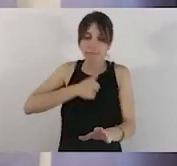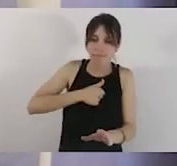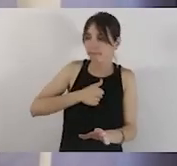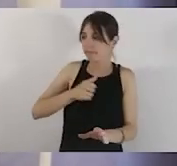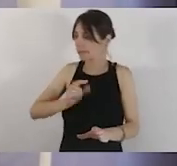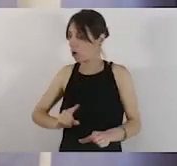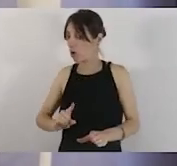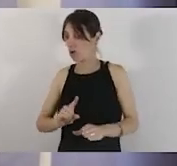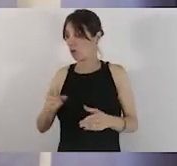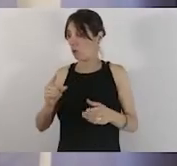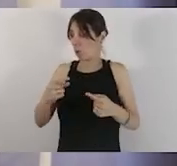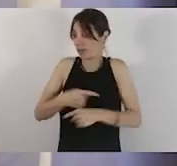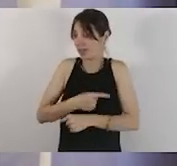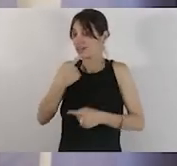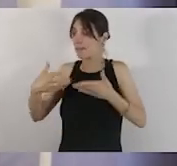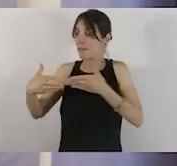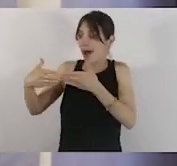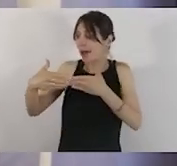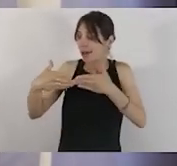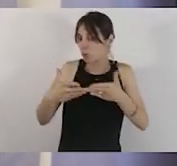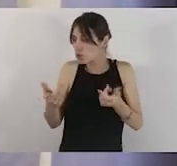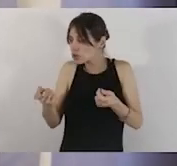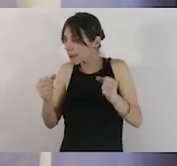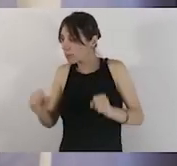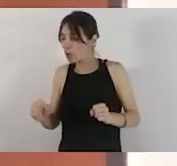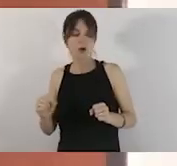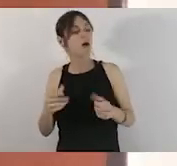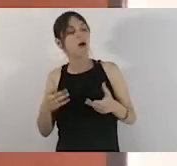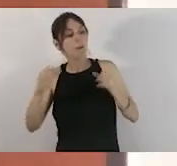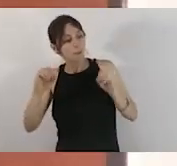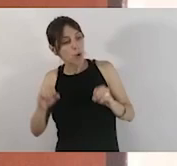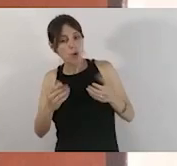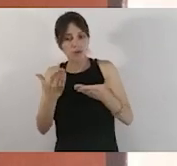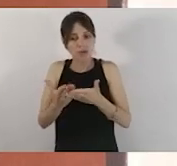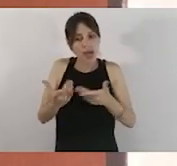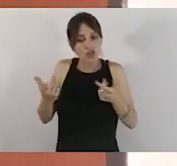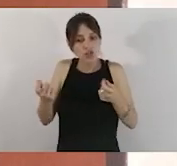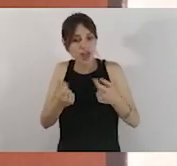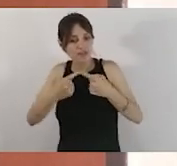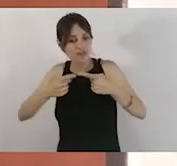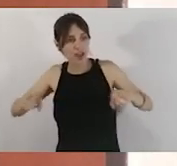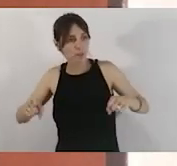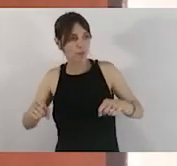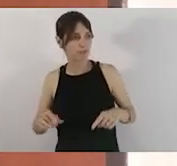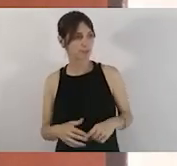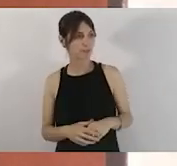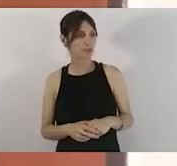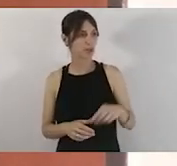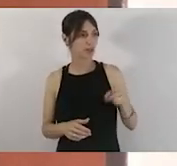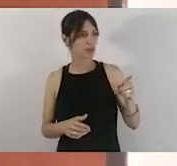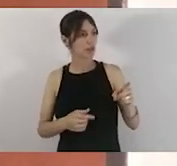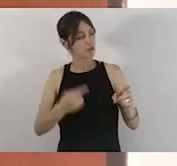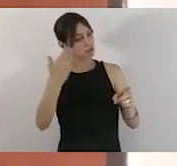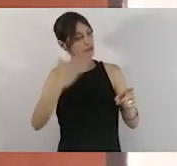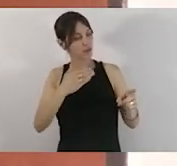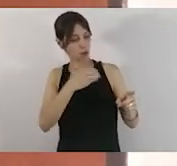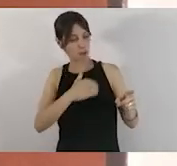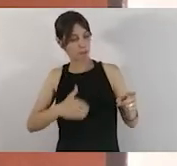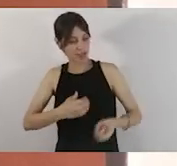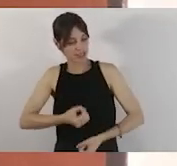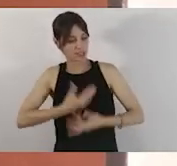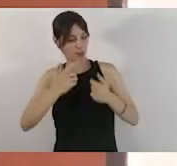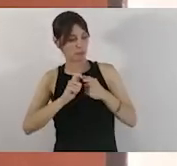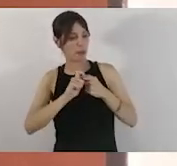marine. La fréquentation, on peut la gérer bien autrement, certes. Avec... Ça, vous le savez. Mais... Bon, non,